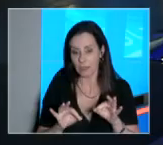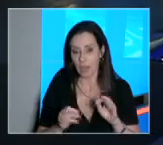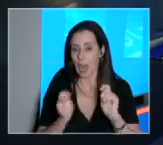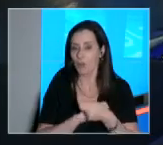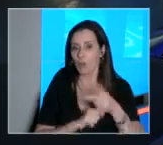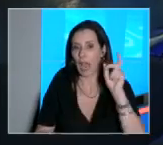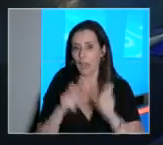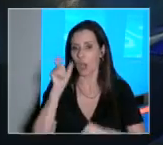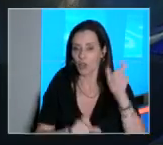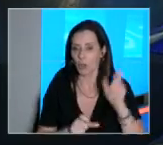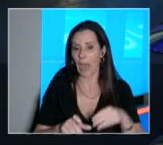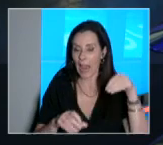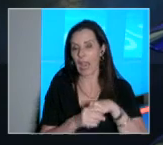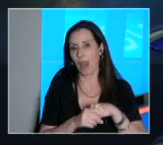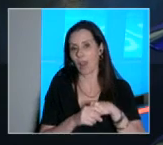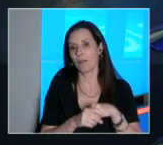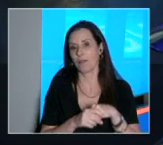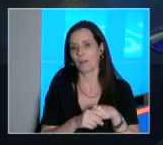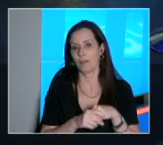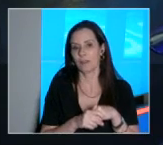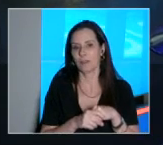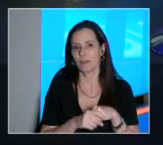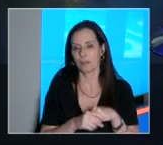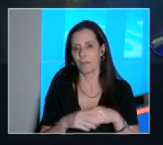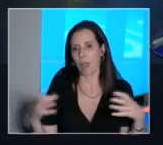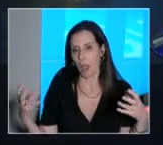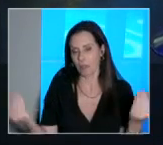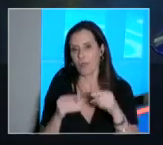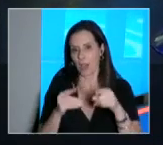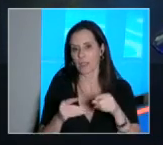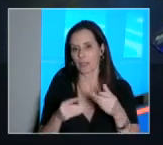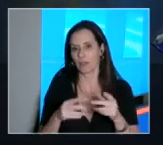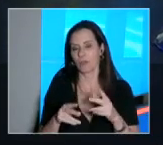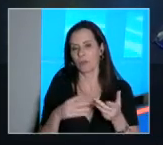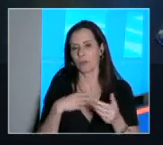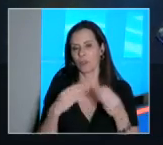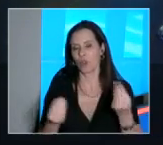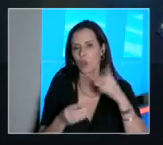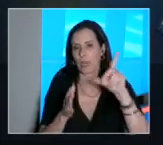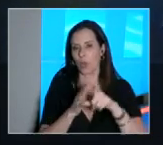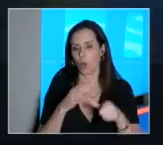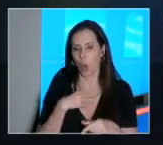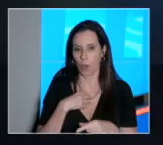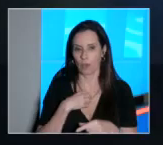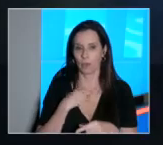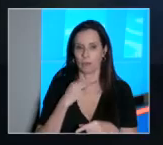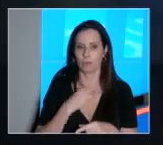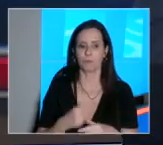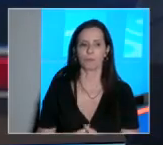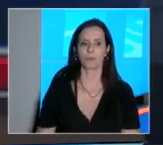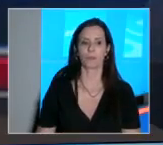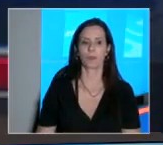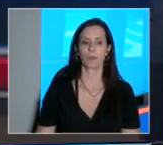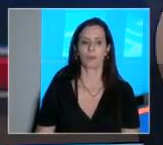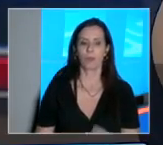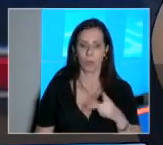להפוך יותר אנשים לחלק מהמשחק הזה של העולם היותר טכנולוגי וכו'.